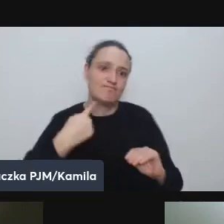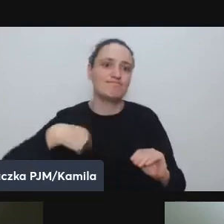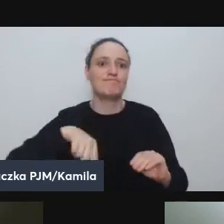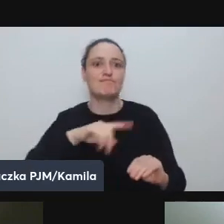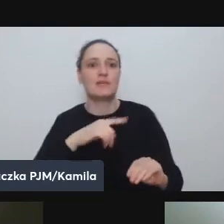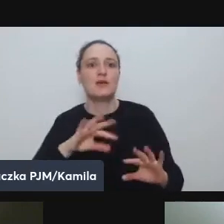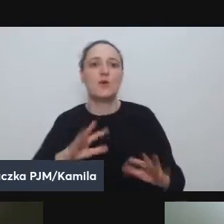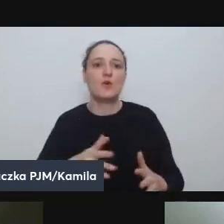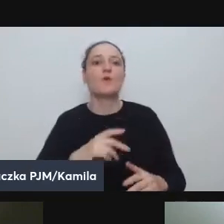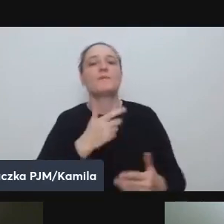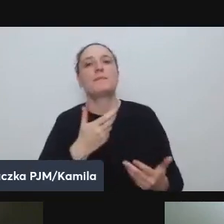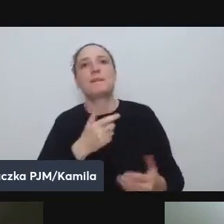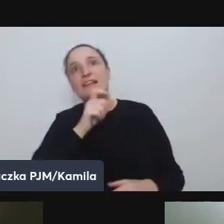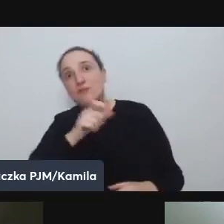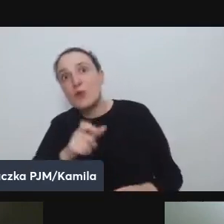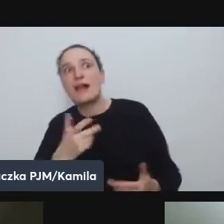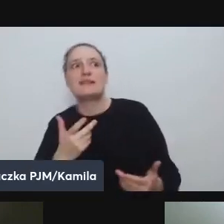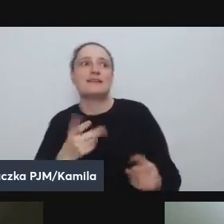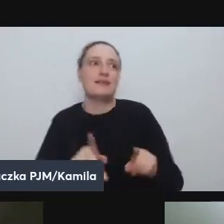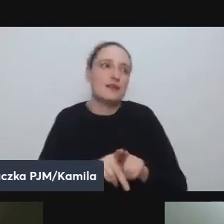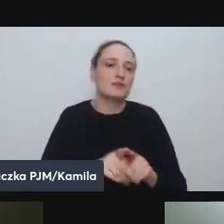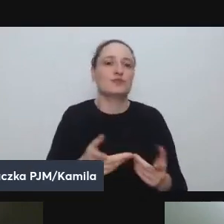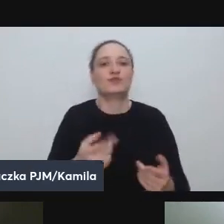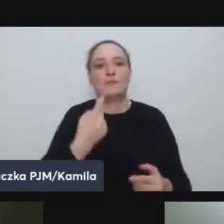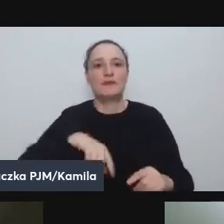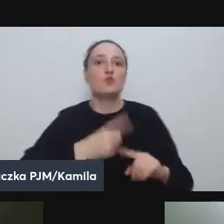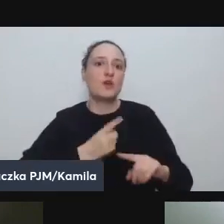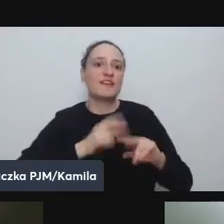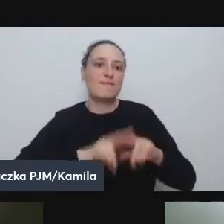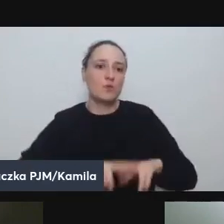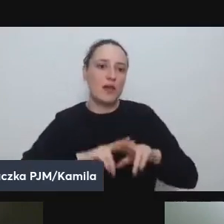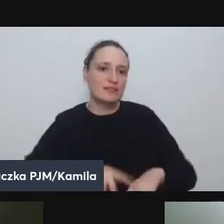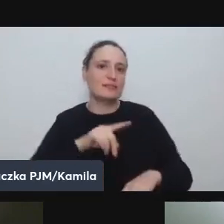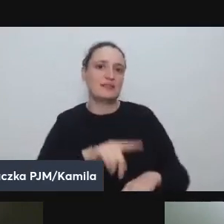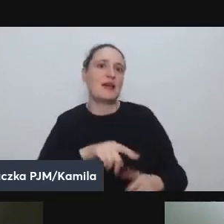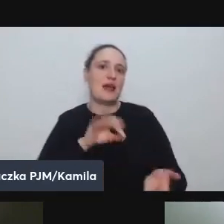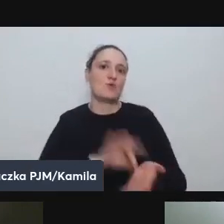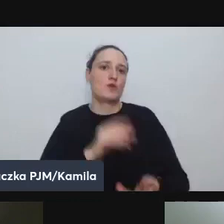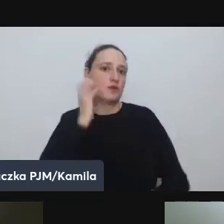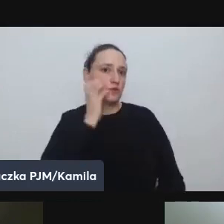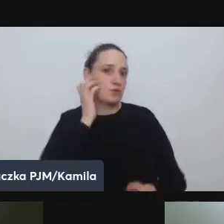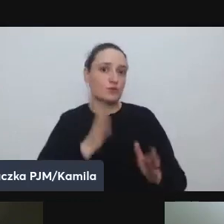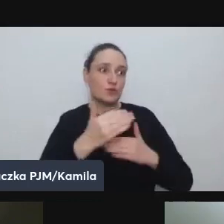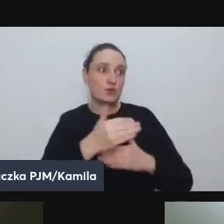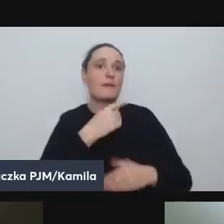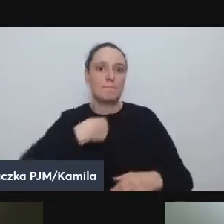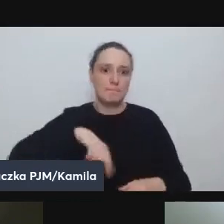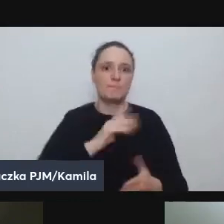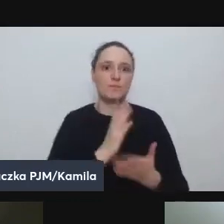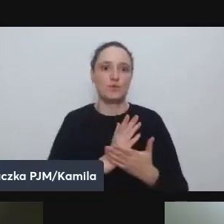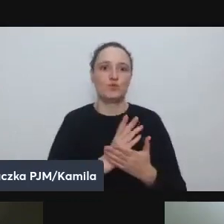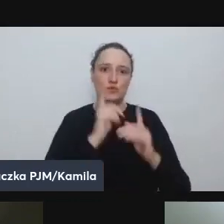sensie indywidualnie jako członkini Fundacji Różowa Skrzyneczka wchodzić z tymi warsztatami